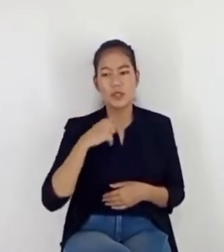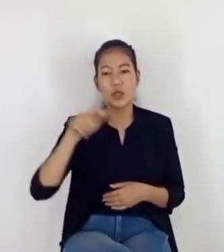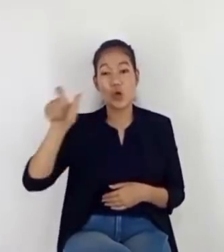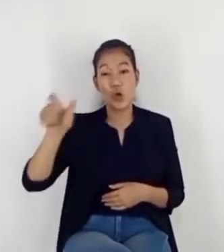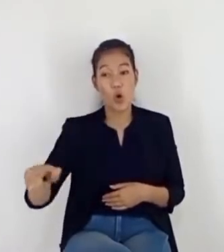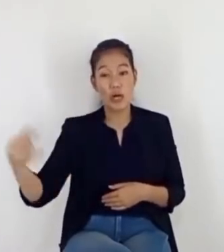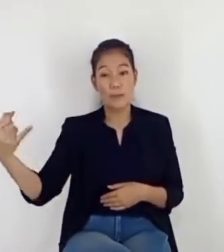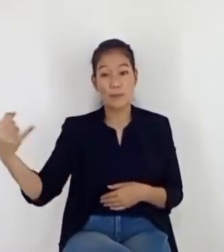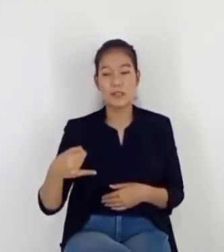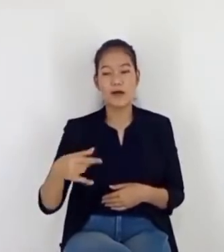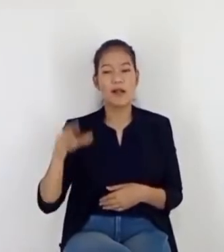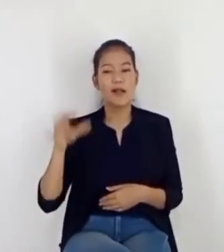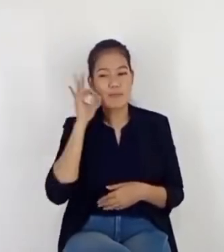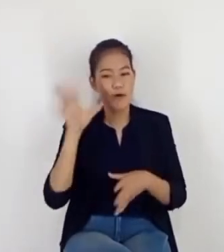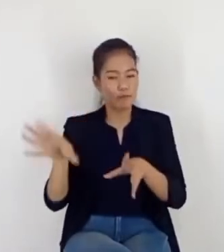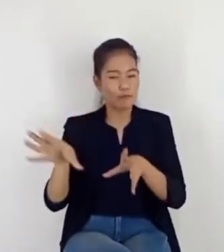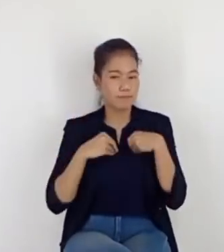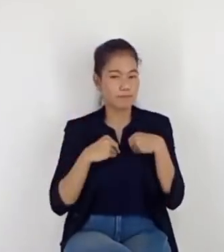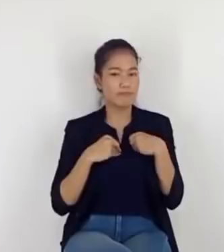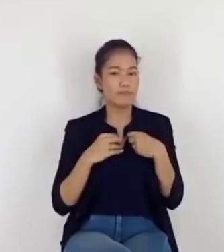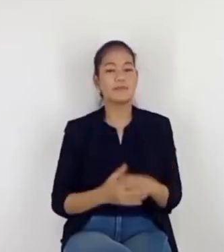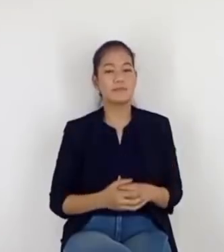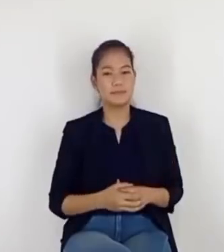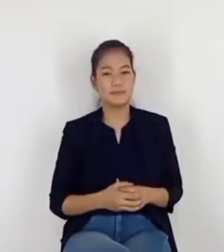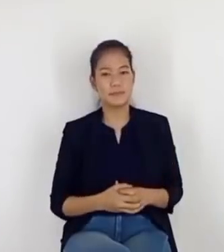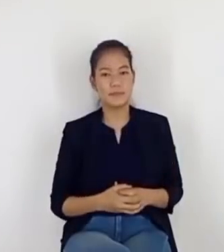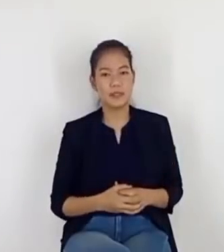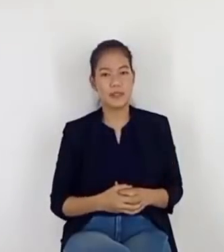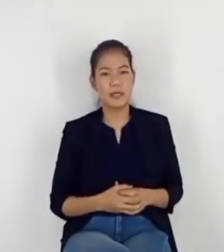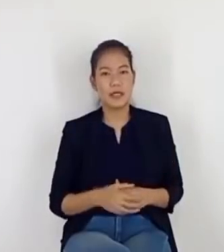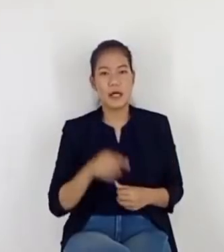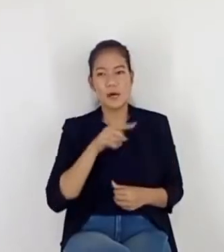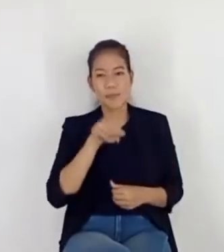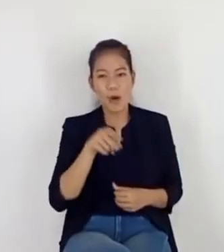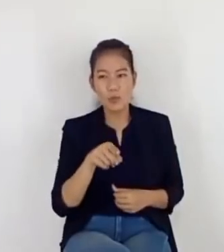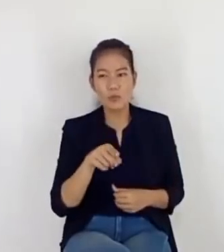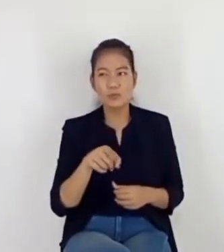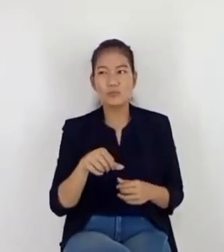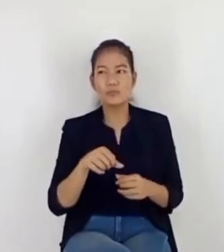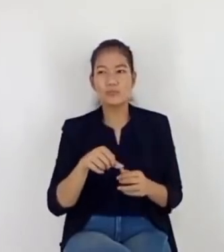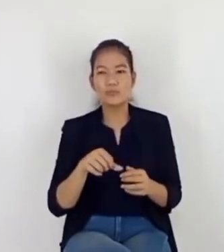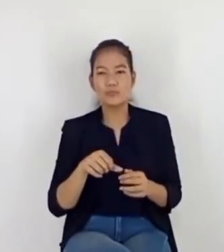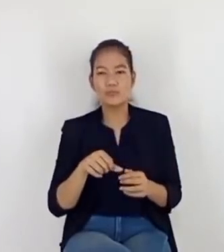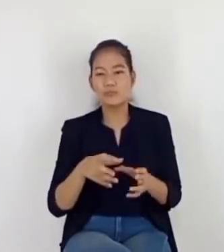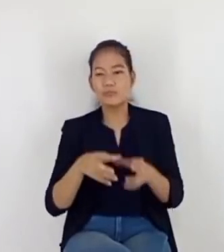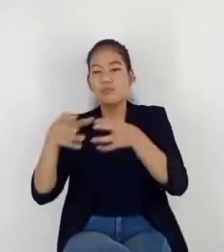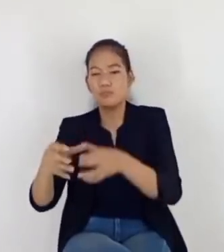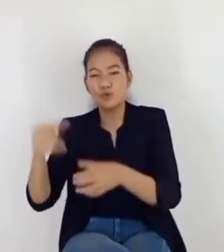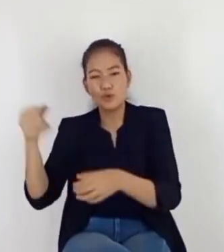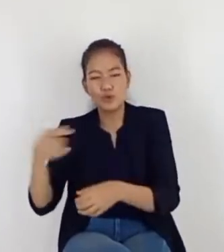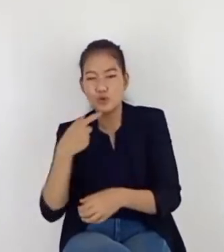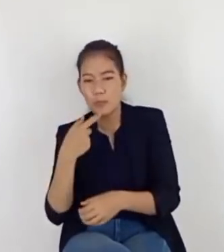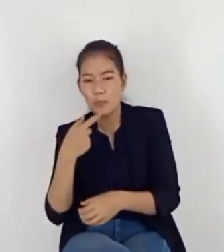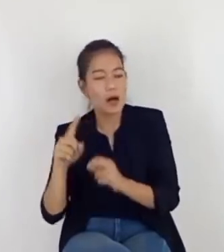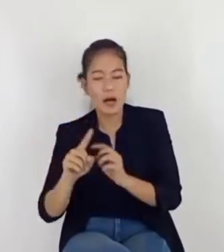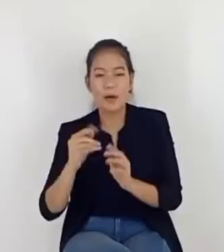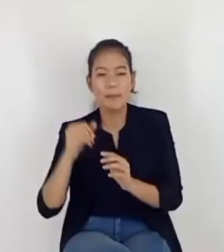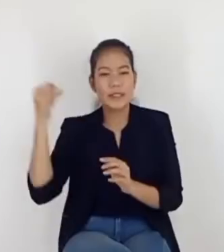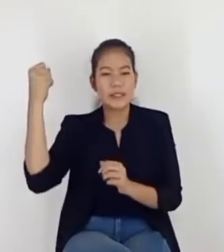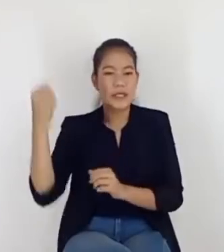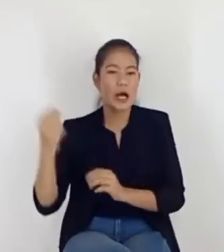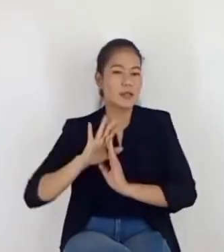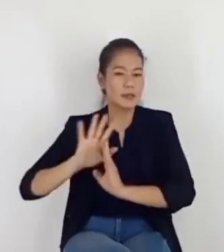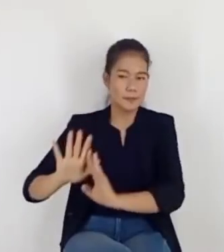seperti kami juga mengampuni orang bersalah kepada kami. Dan janganlah membawa kami ke dalam pencobaan, tapi lepaskan kami daripada yang